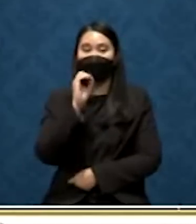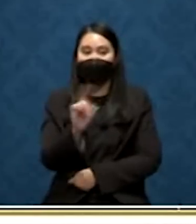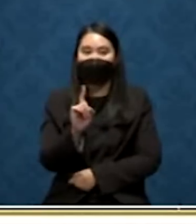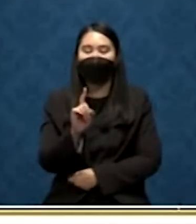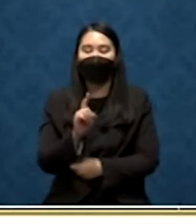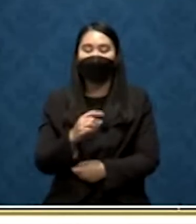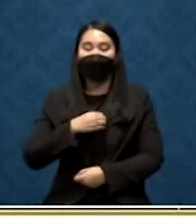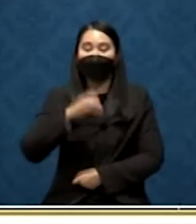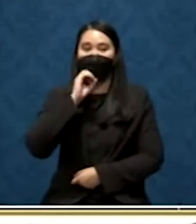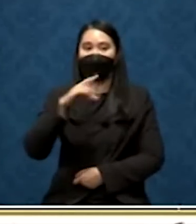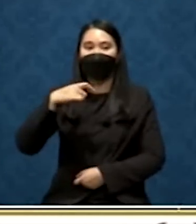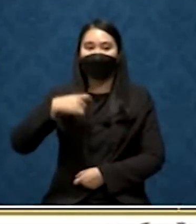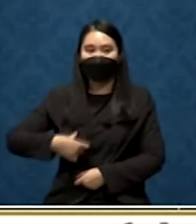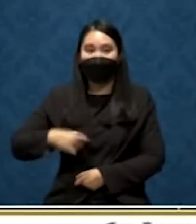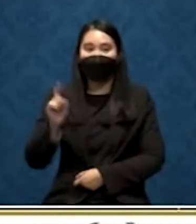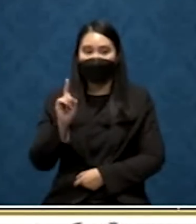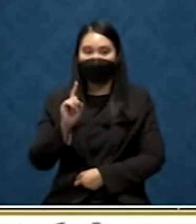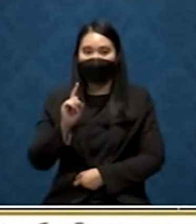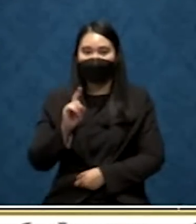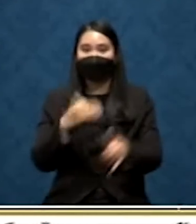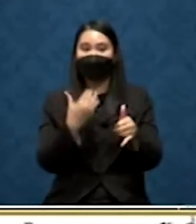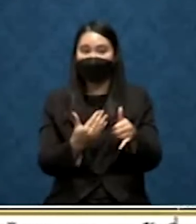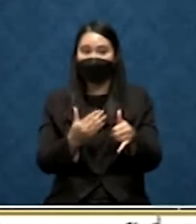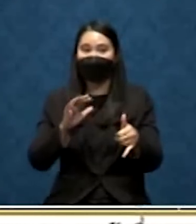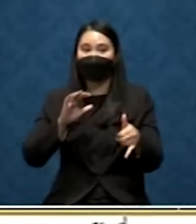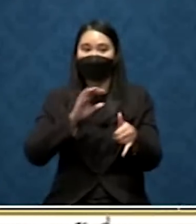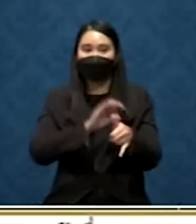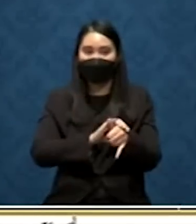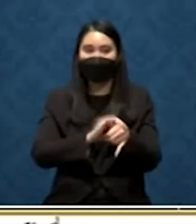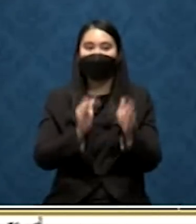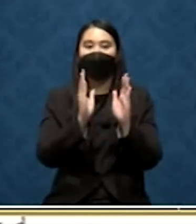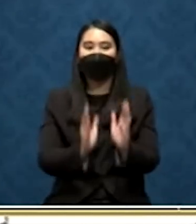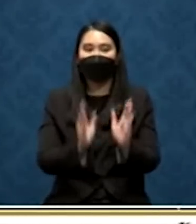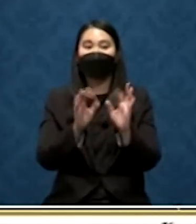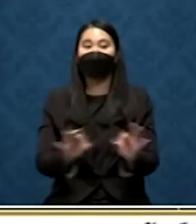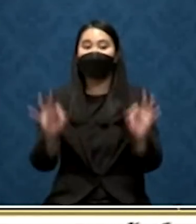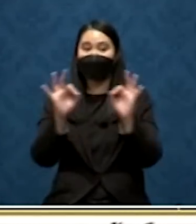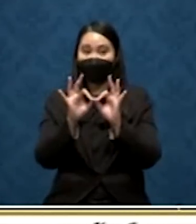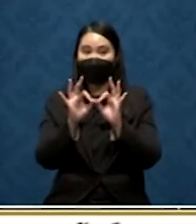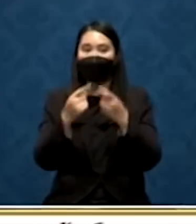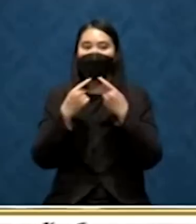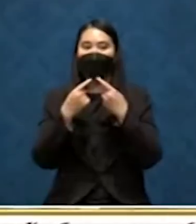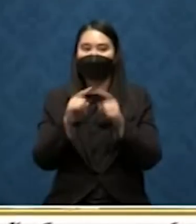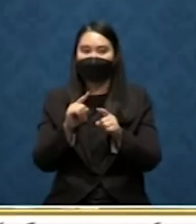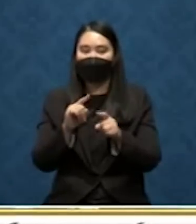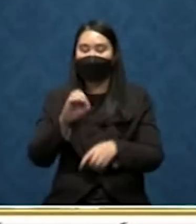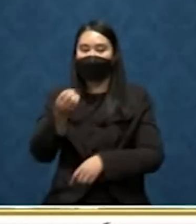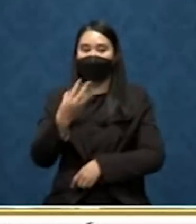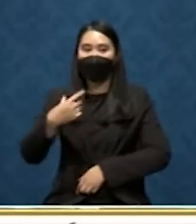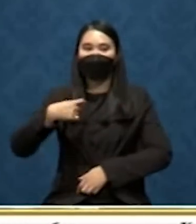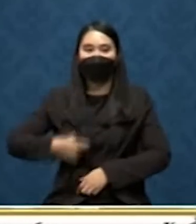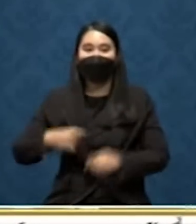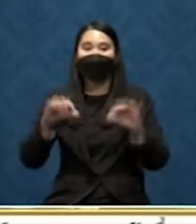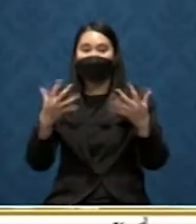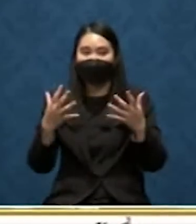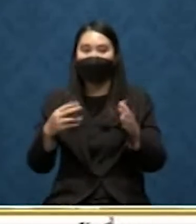งเจ้วนาทีสารว่าผู้ถูกหมายจับเป็นบุคคลสำคัญ แต่ไม่ได้แจ้งให้สารทราบ